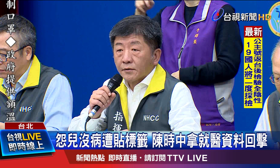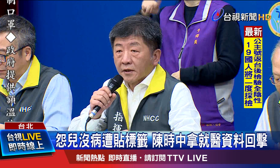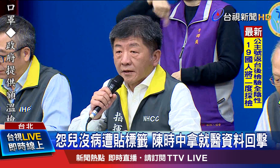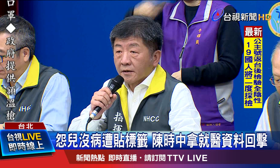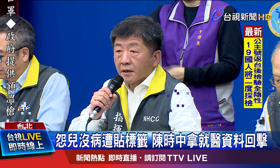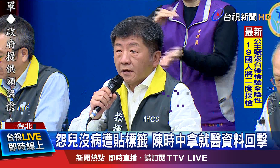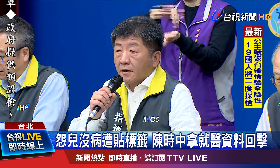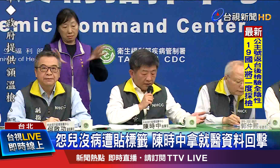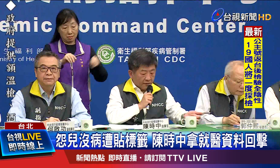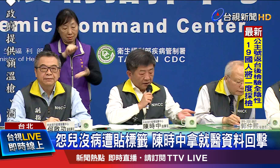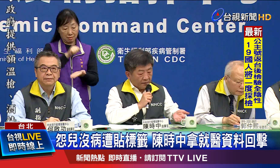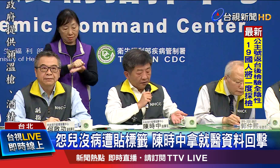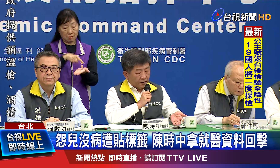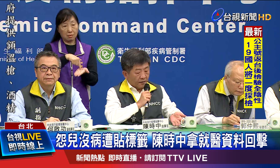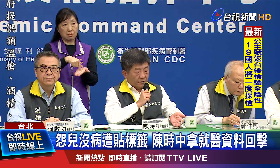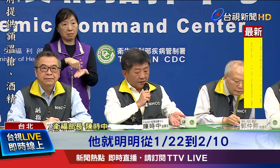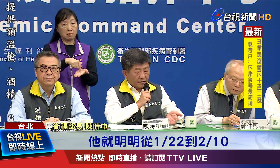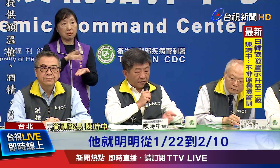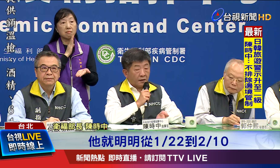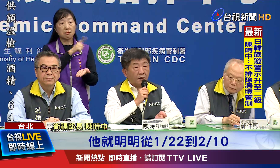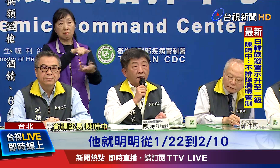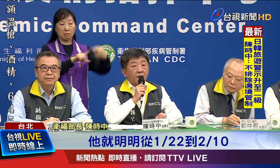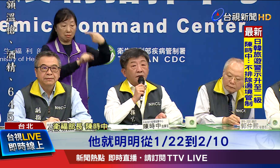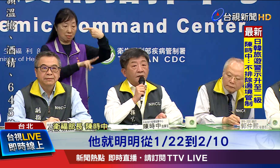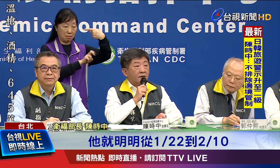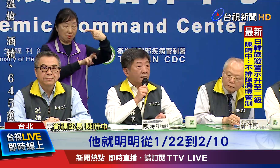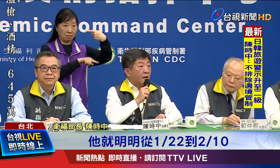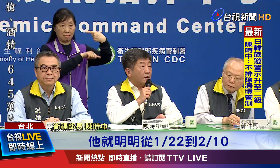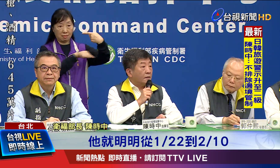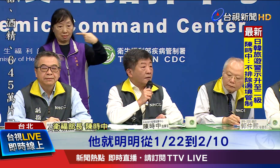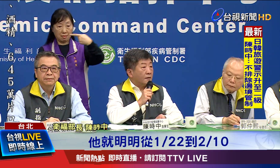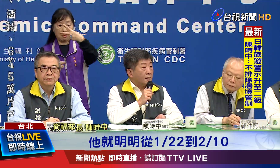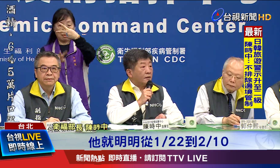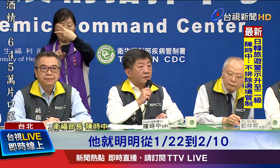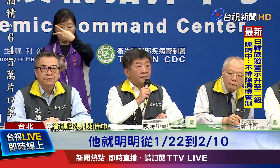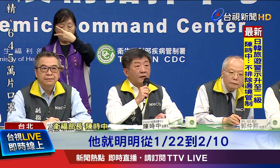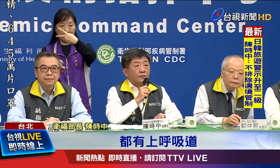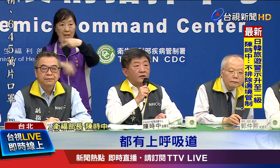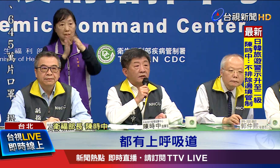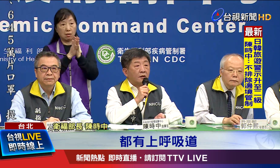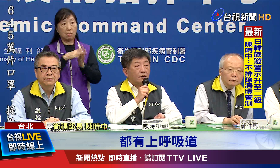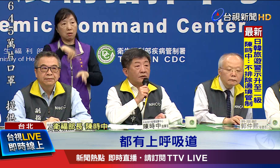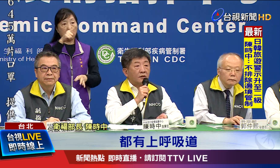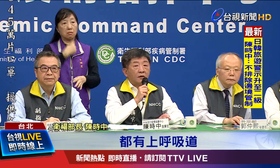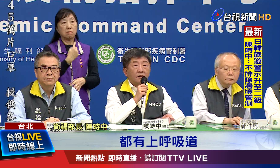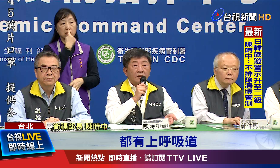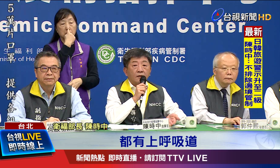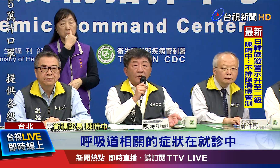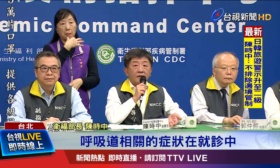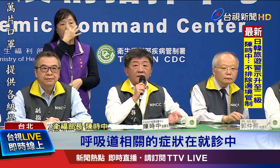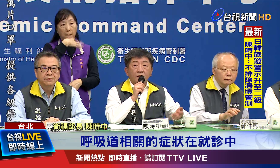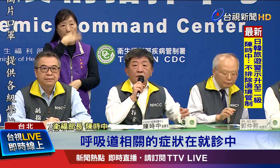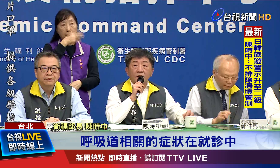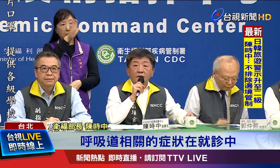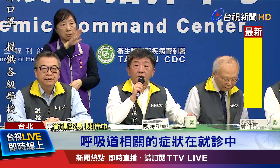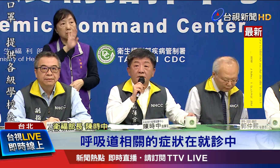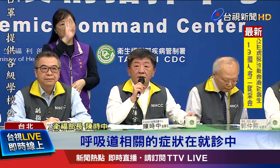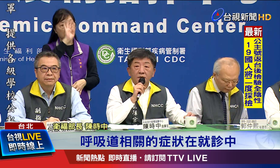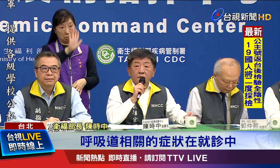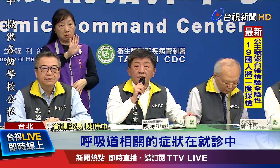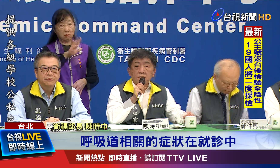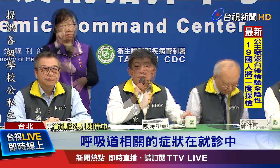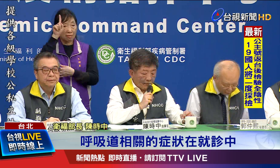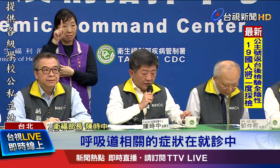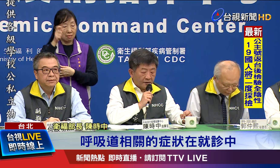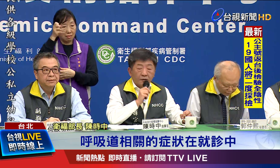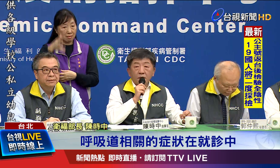也有话要说。 他就明明从1月22号到2月10号。都有上呼吸道、呼吸道相关的症状在就